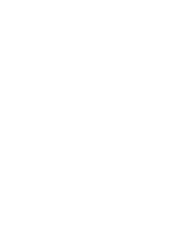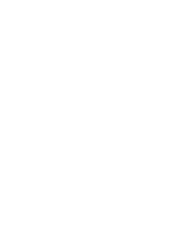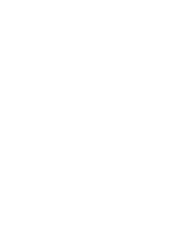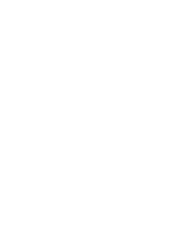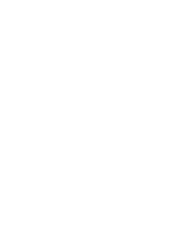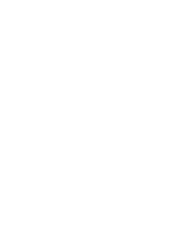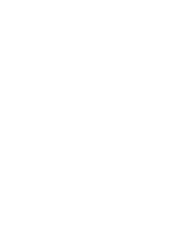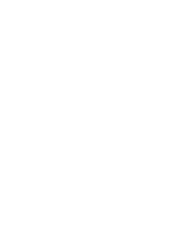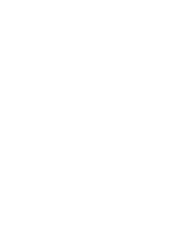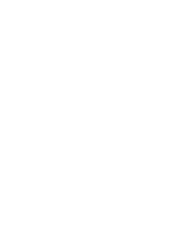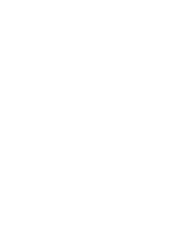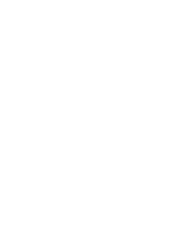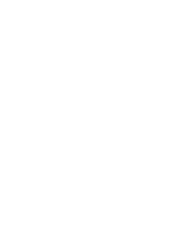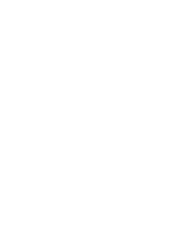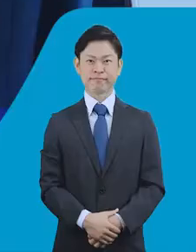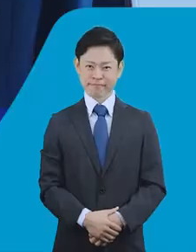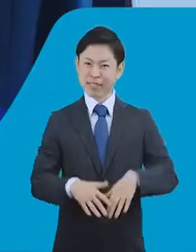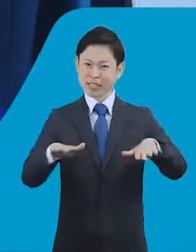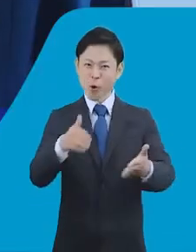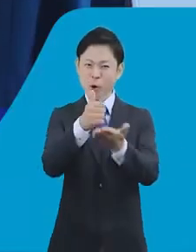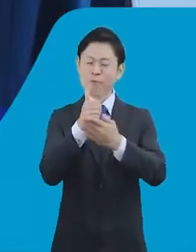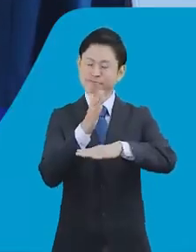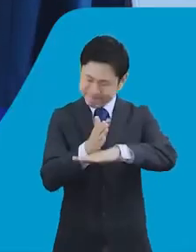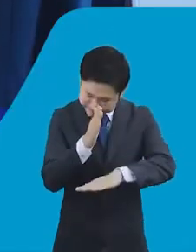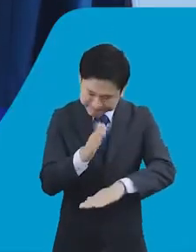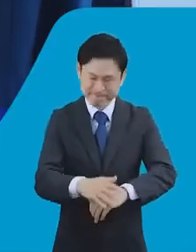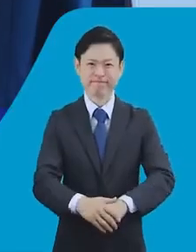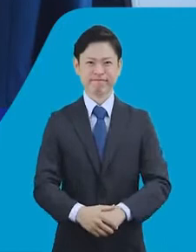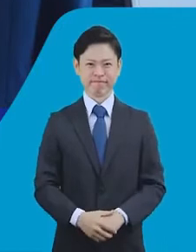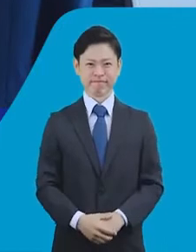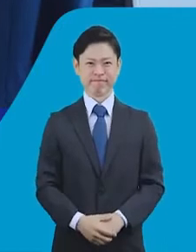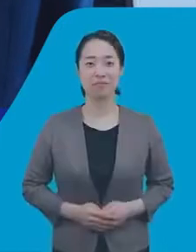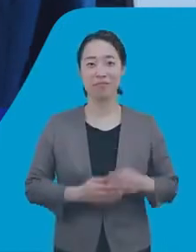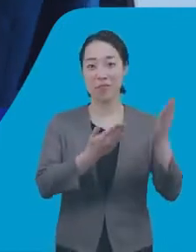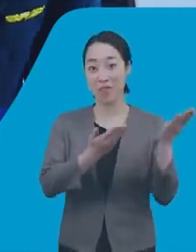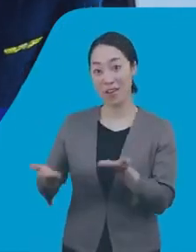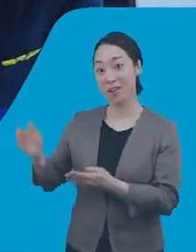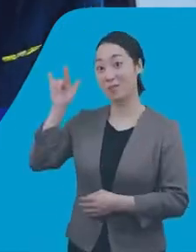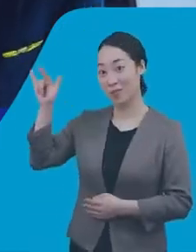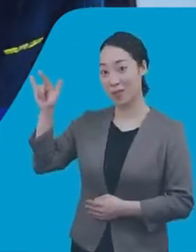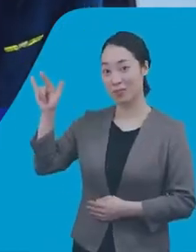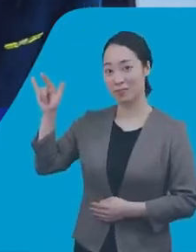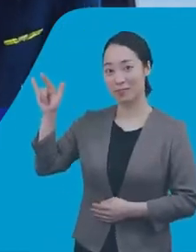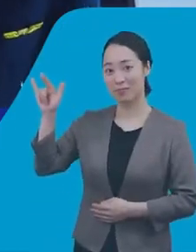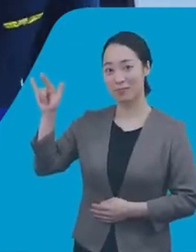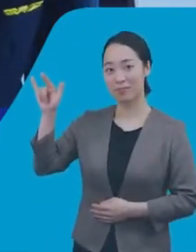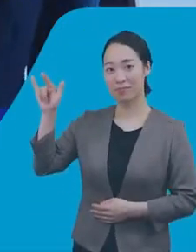ANA Inspiration of Japan。 ご搭乗ありがとうございます。 Welcome on